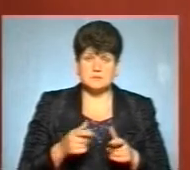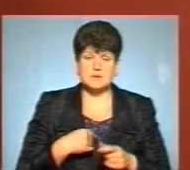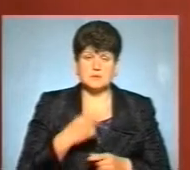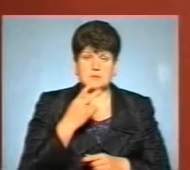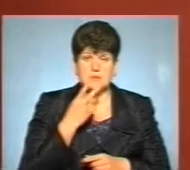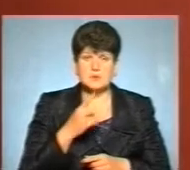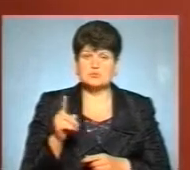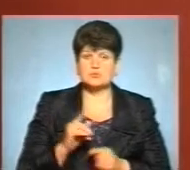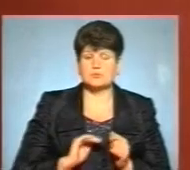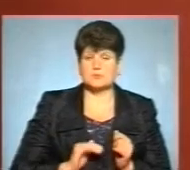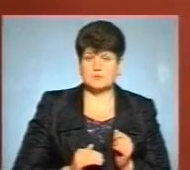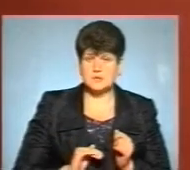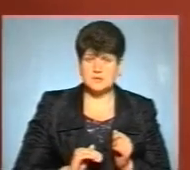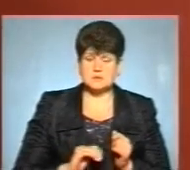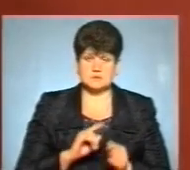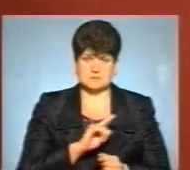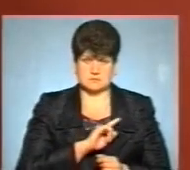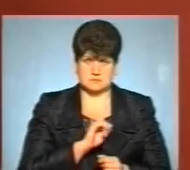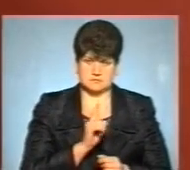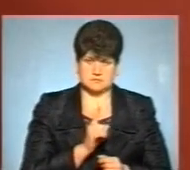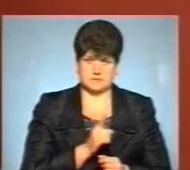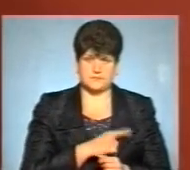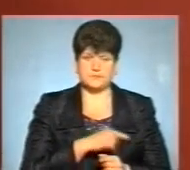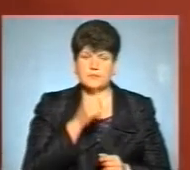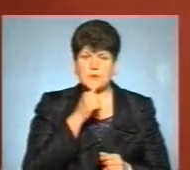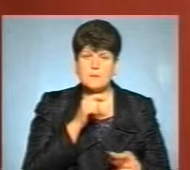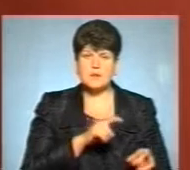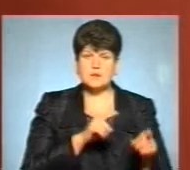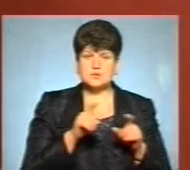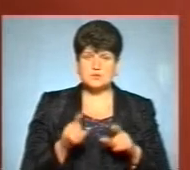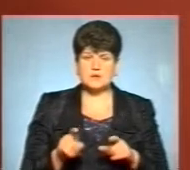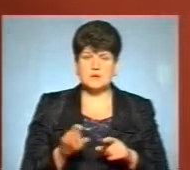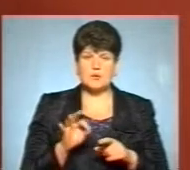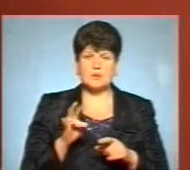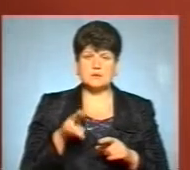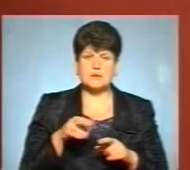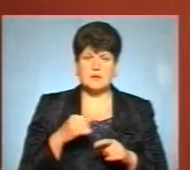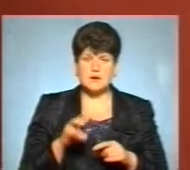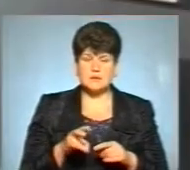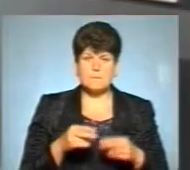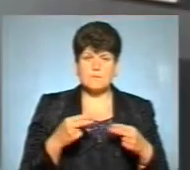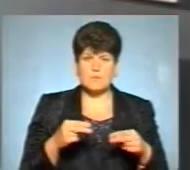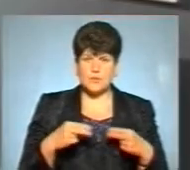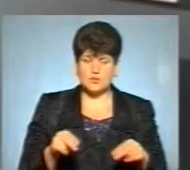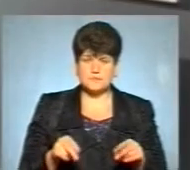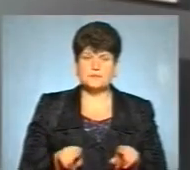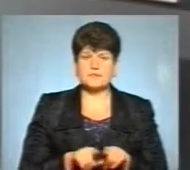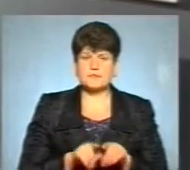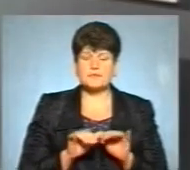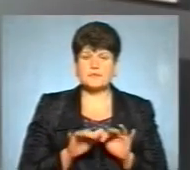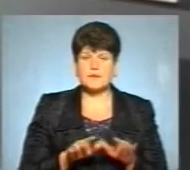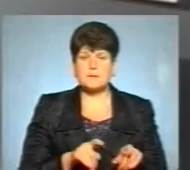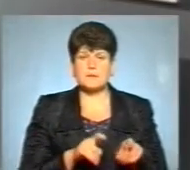що бізнес потужно спробував переналаштуватися на онлайн-продажі. Так? Угу. Тобто така тенденція